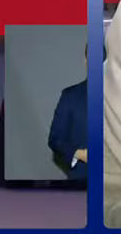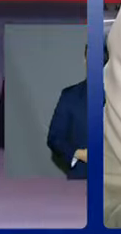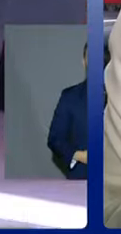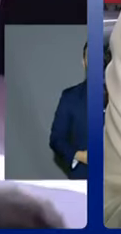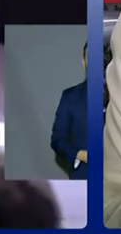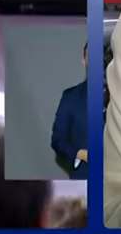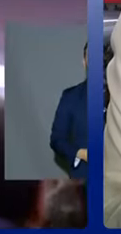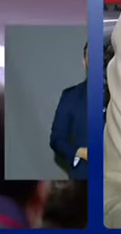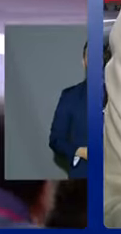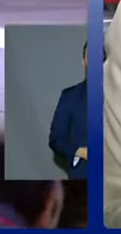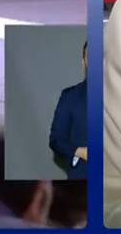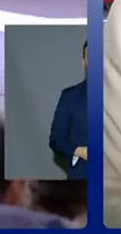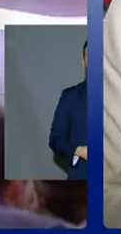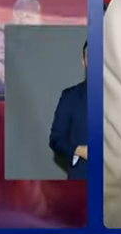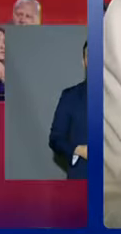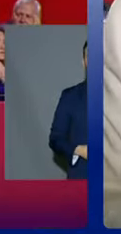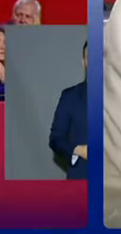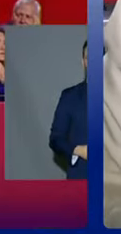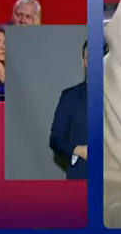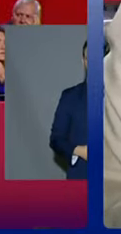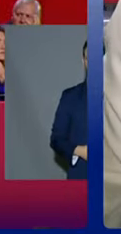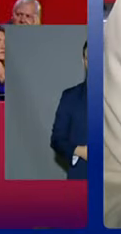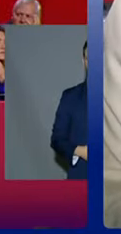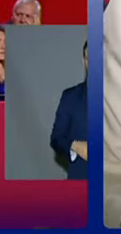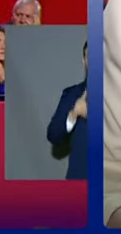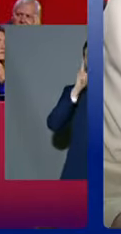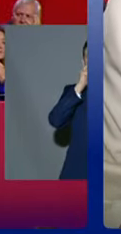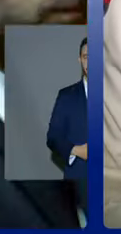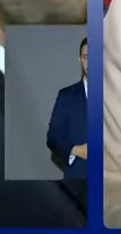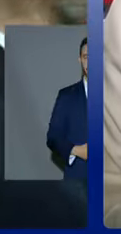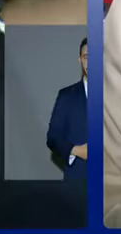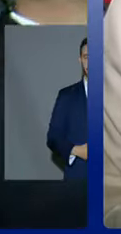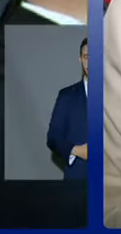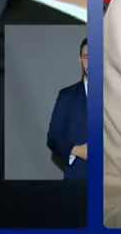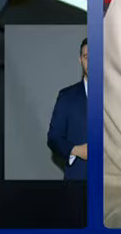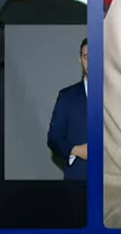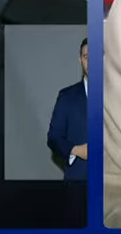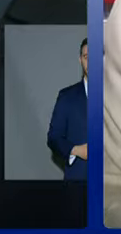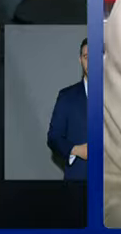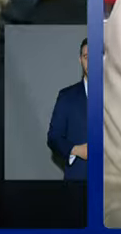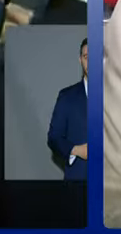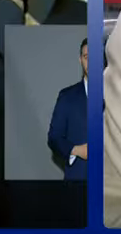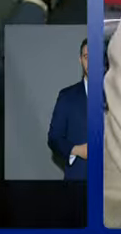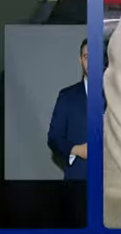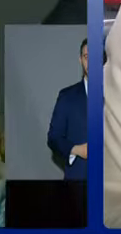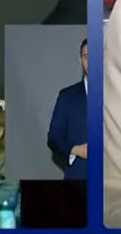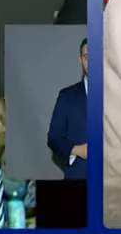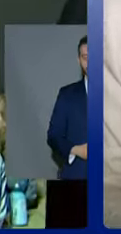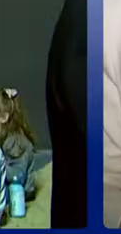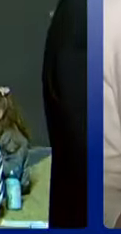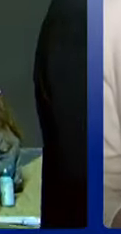είπε ο Στέφανος Κασελάκης. Επίσης, επεσήμανε ότι το καταστατικό του κόμματος σε κάποιες